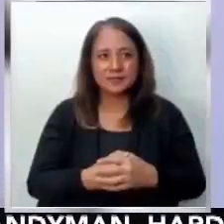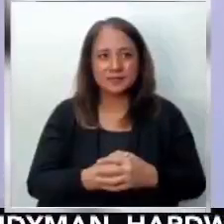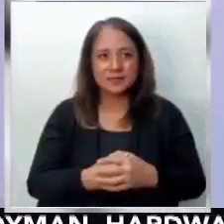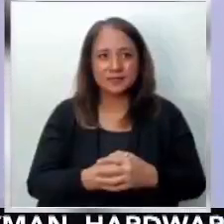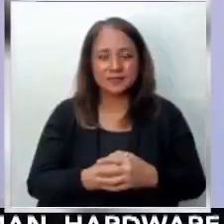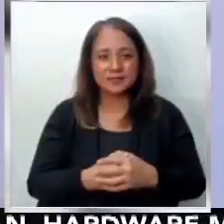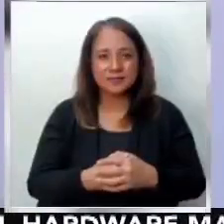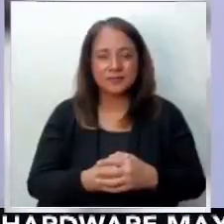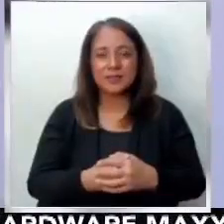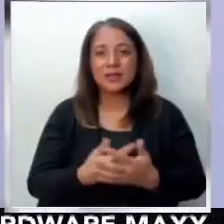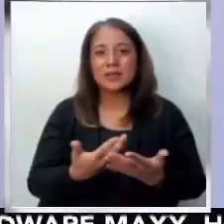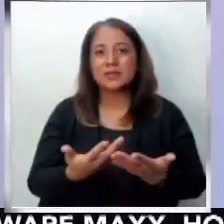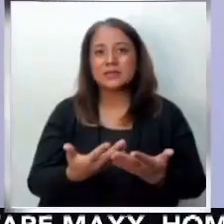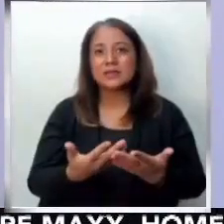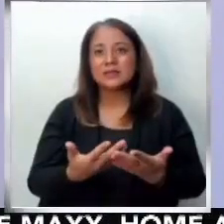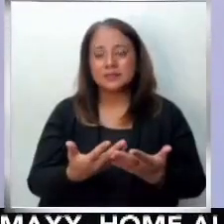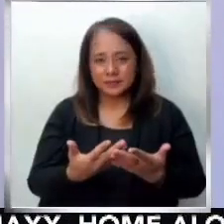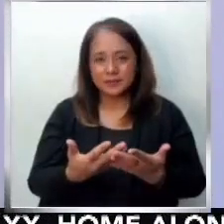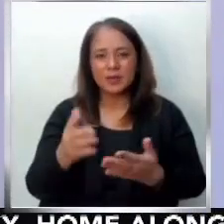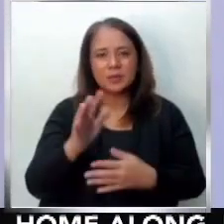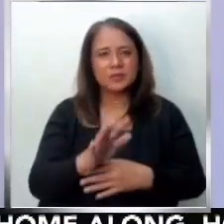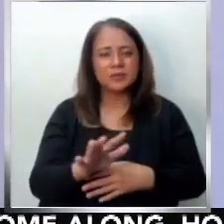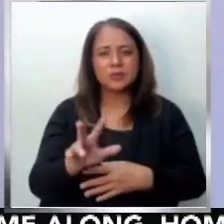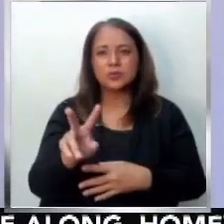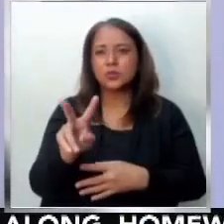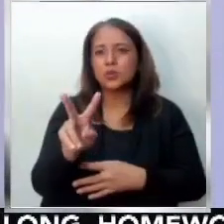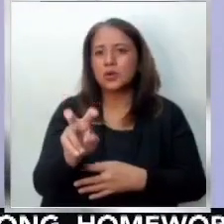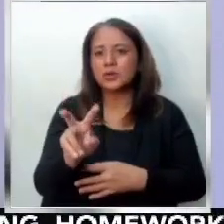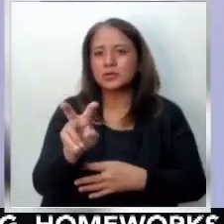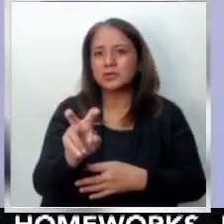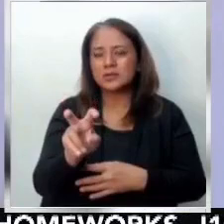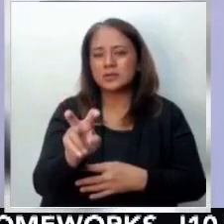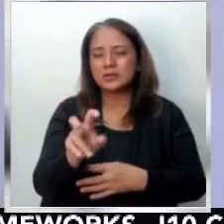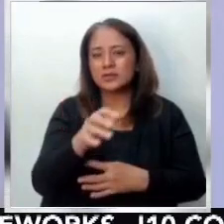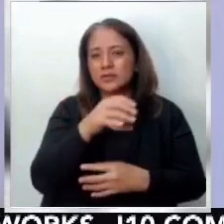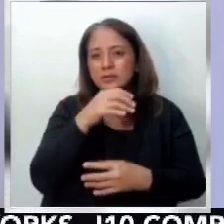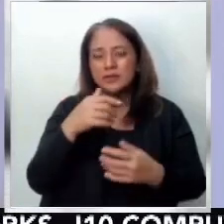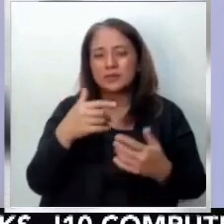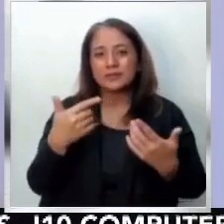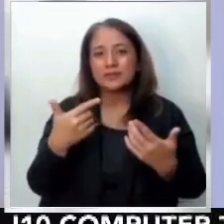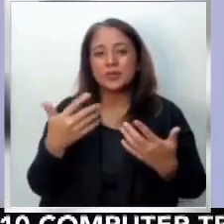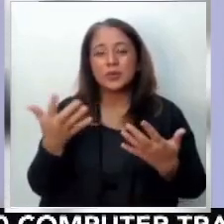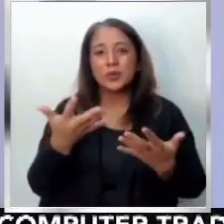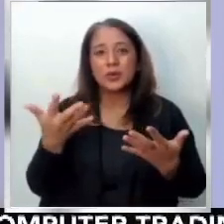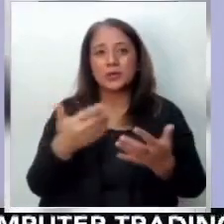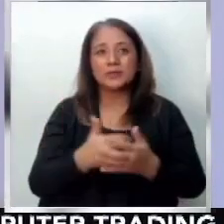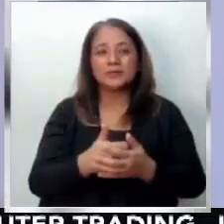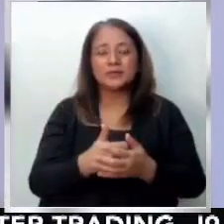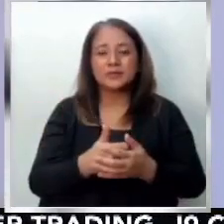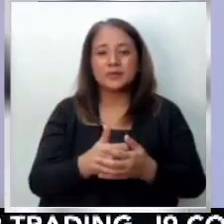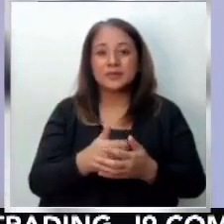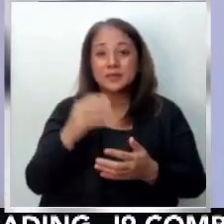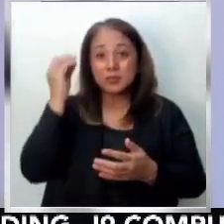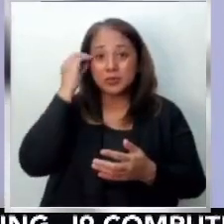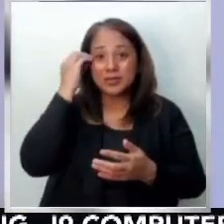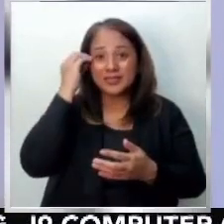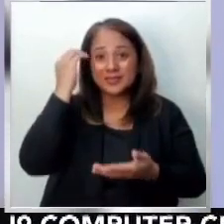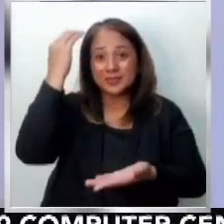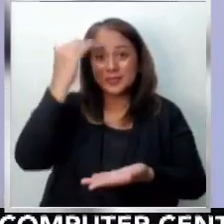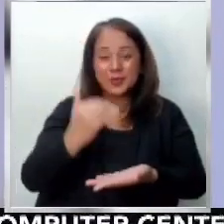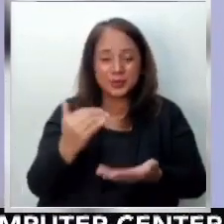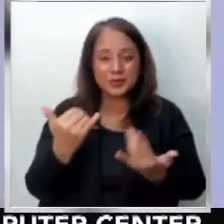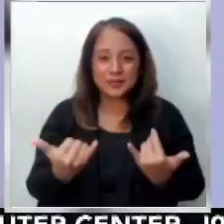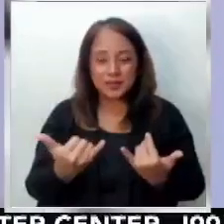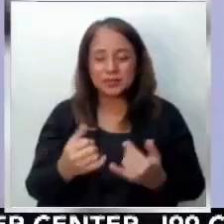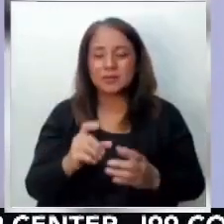Bumaba na raw sa 200 piso ang farm gate price ng sibuyas ngayong araw. Ayon po yan sa Department of Agriculture. Pero sa